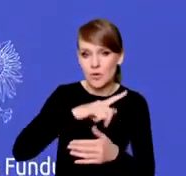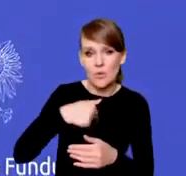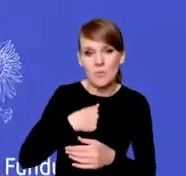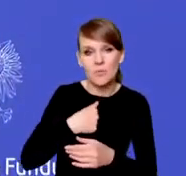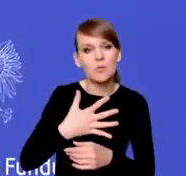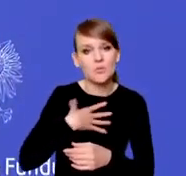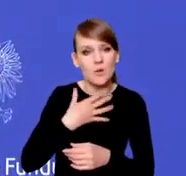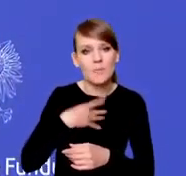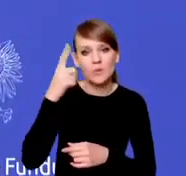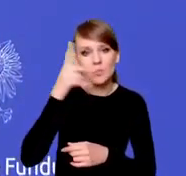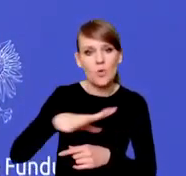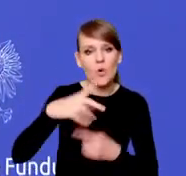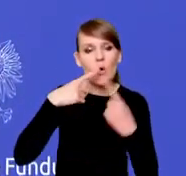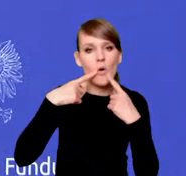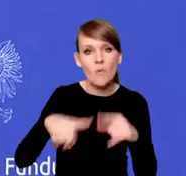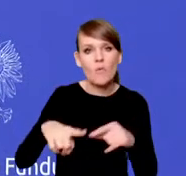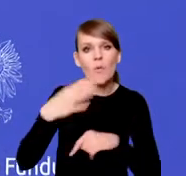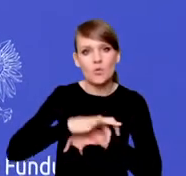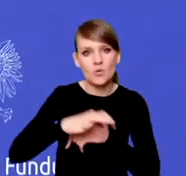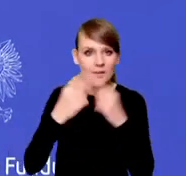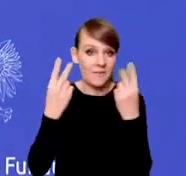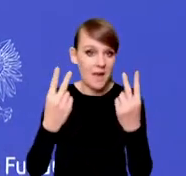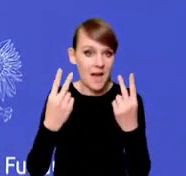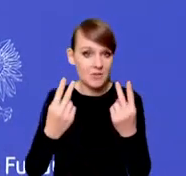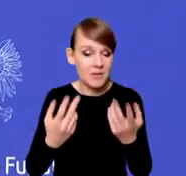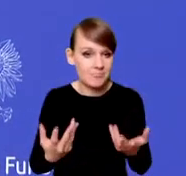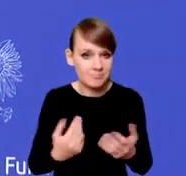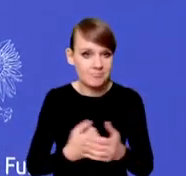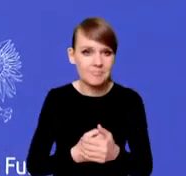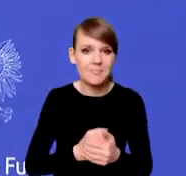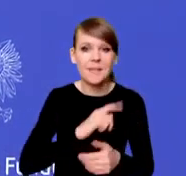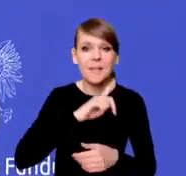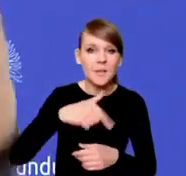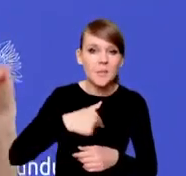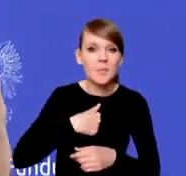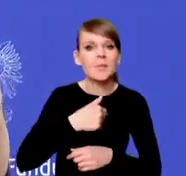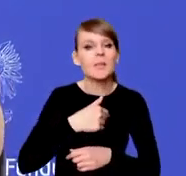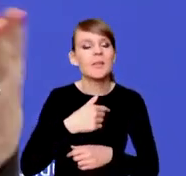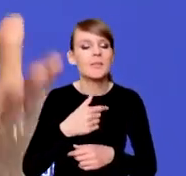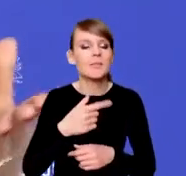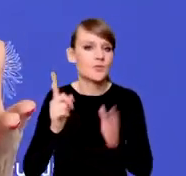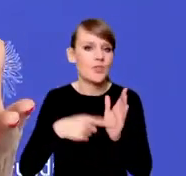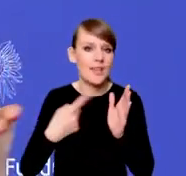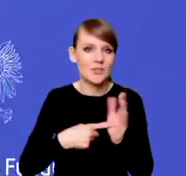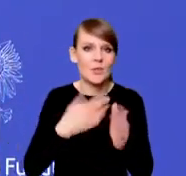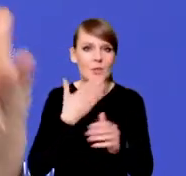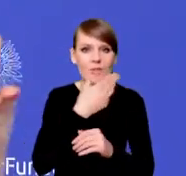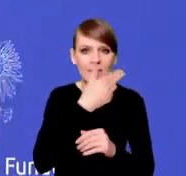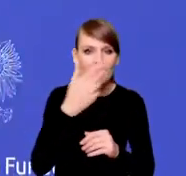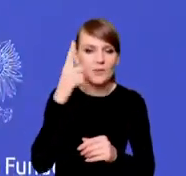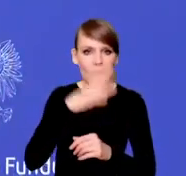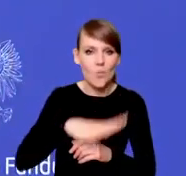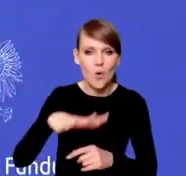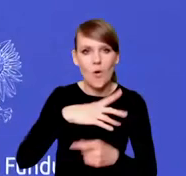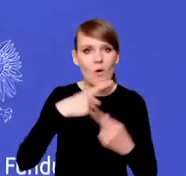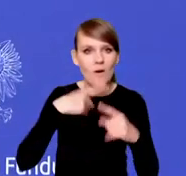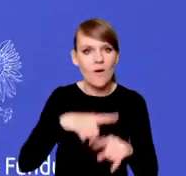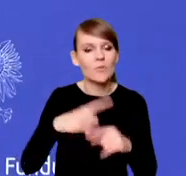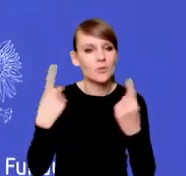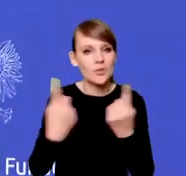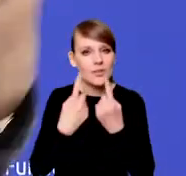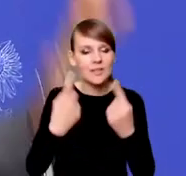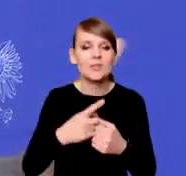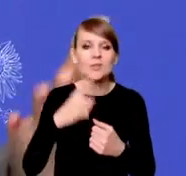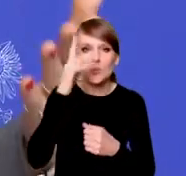znaczenie. Między innymi my wielokrotnie podkreślamy w naszych działaniach dotyczących społecznej odpowiedzialności przedsiębiorstw, społecznej odpowiedzialności